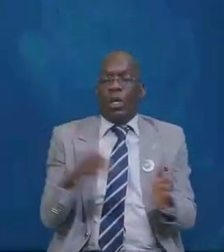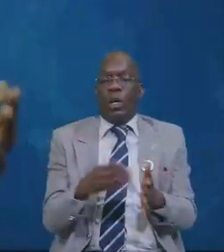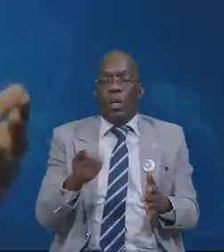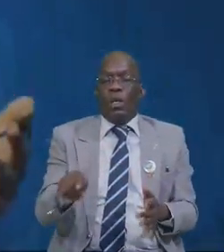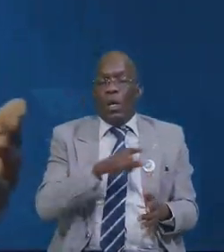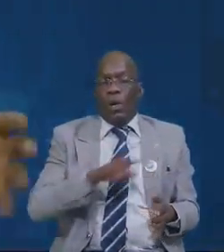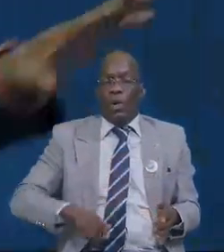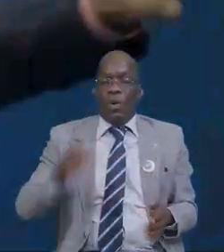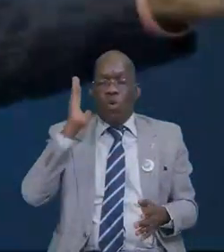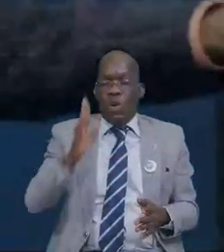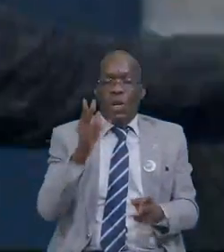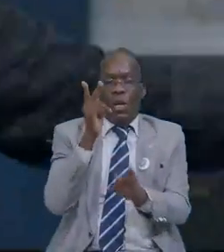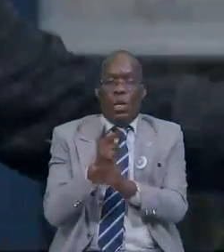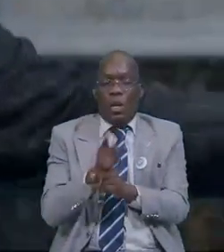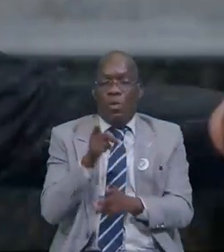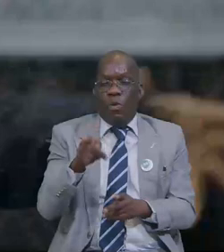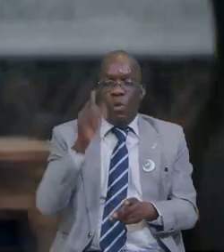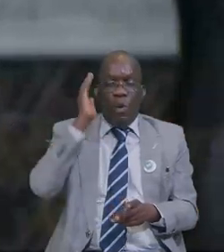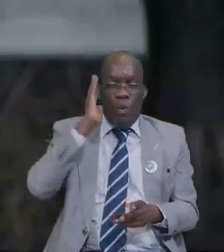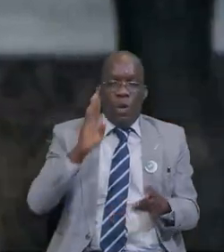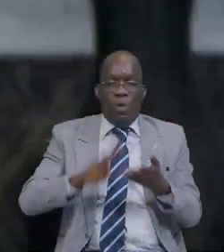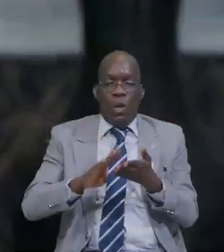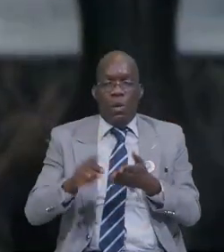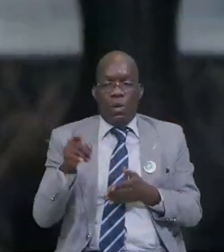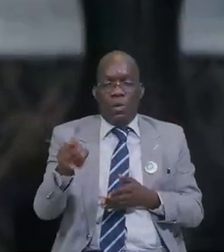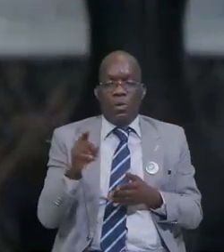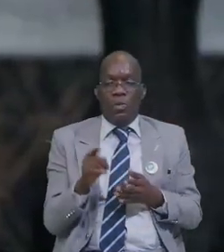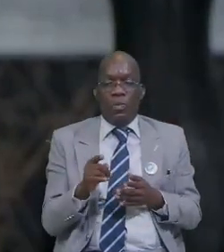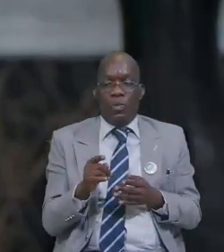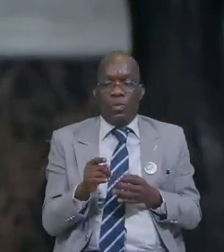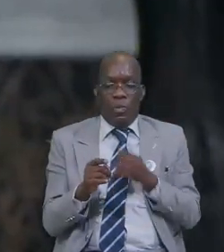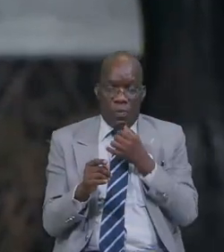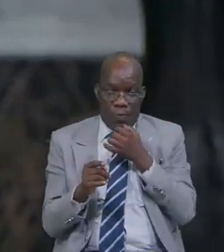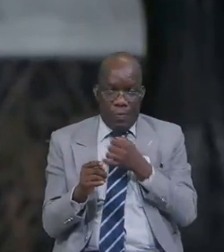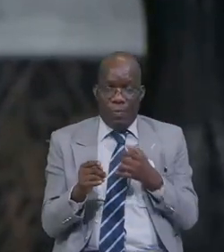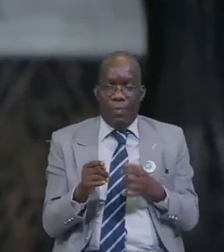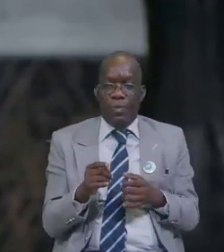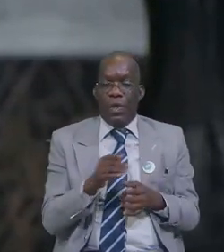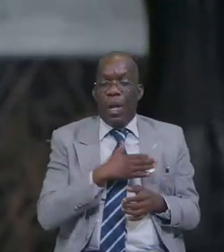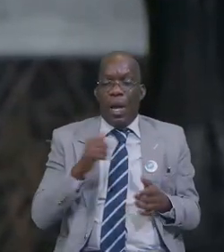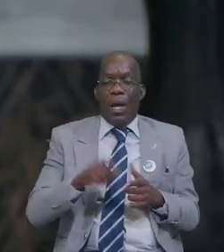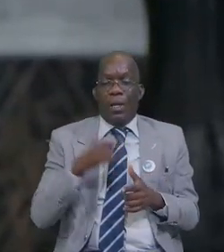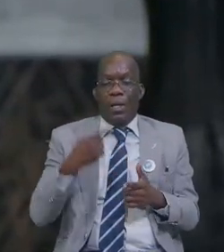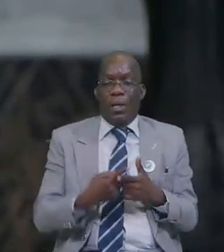Le Seigneur va tellement te préserver. Nous l'avons entendu hier.